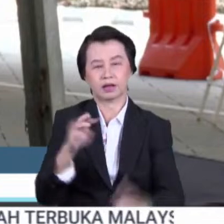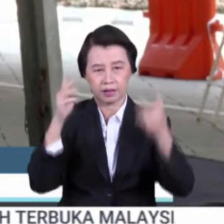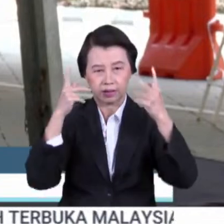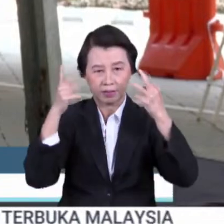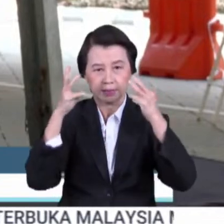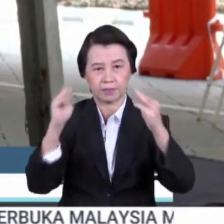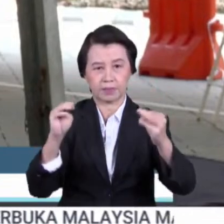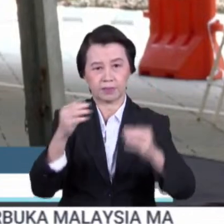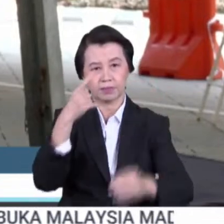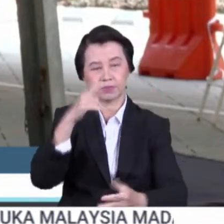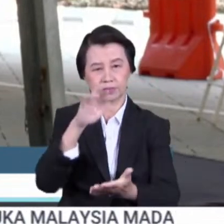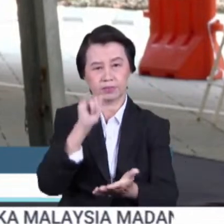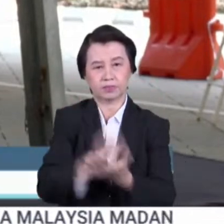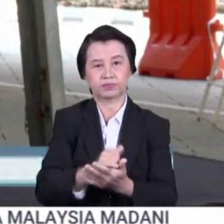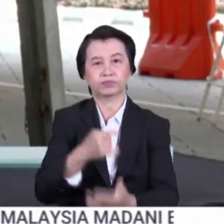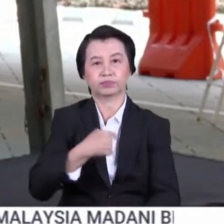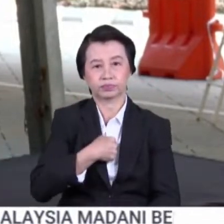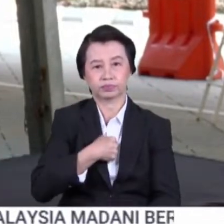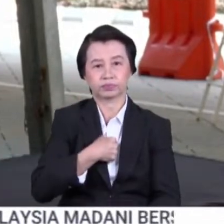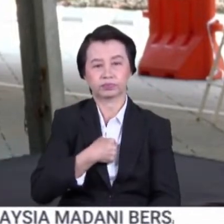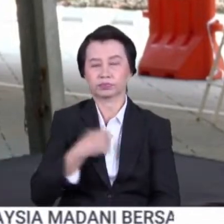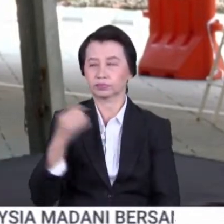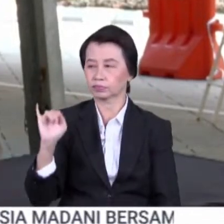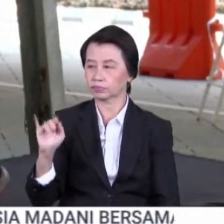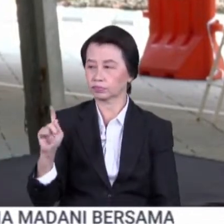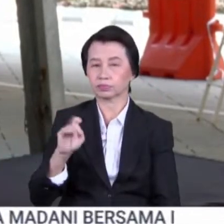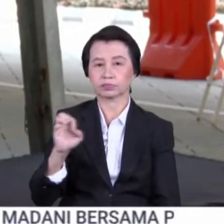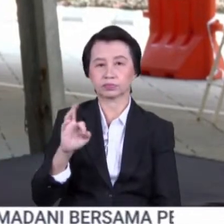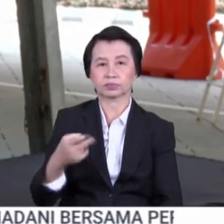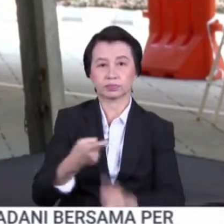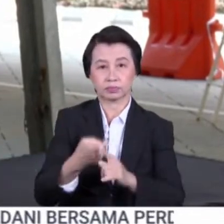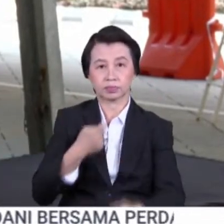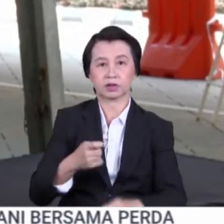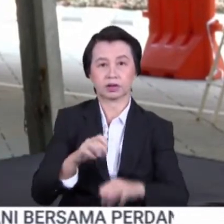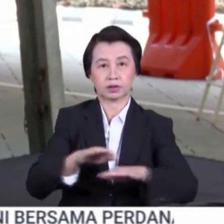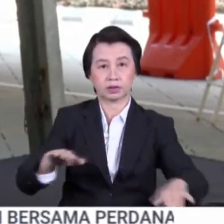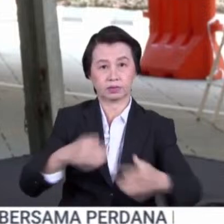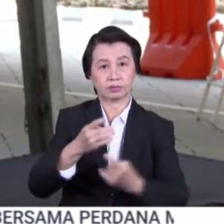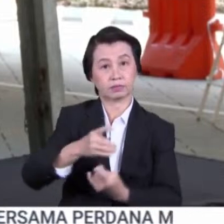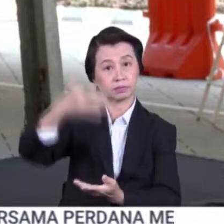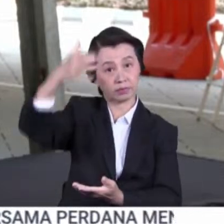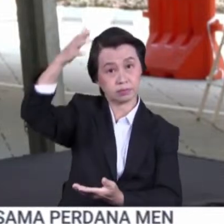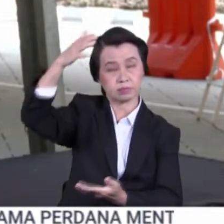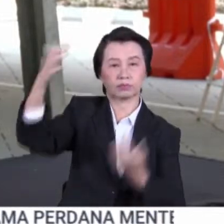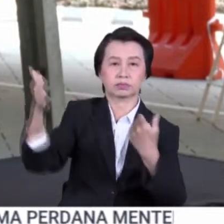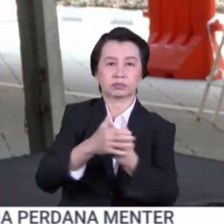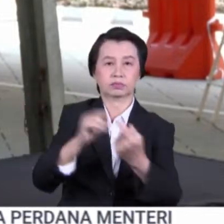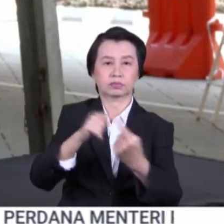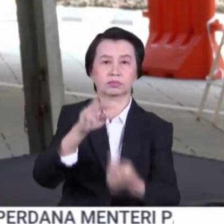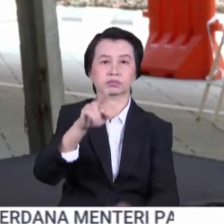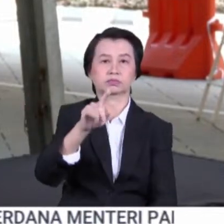Menteri. Dan untuk itu, saya Fadlina Izahar dari Dataran Merdeka. Kita kembali ke Angkasa Puri.